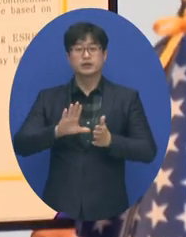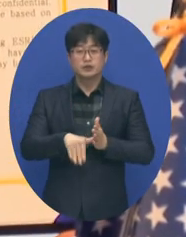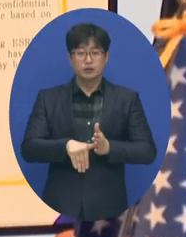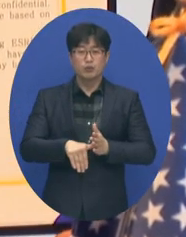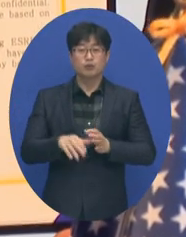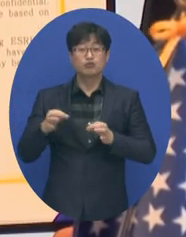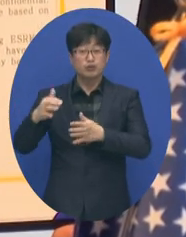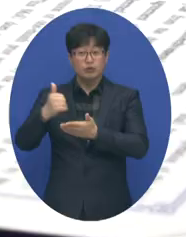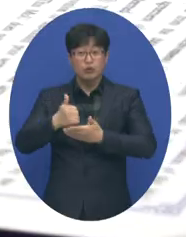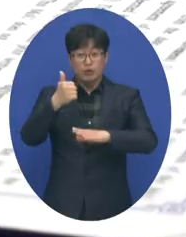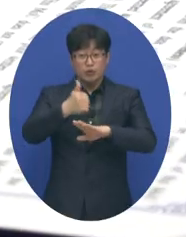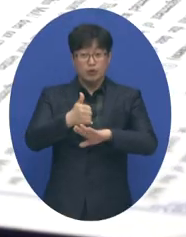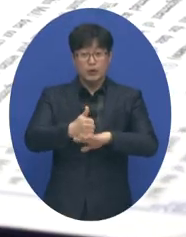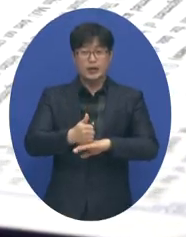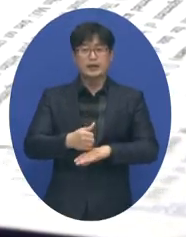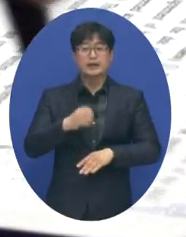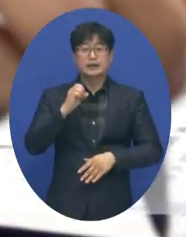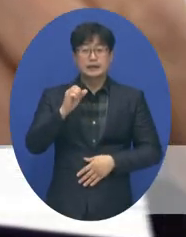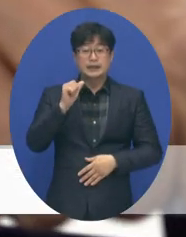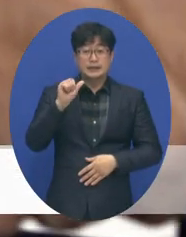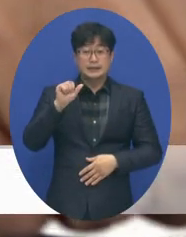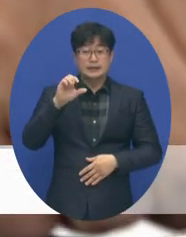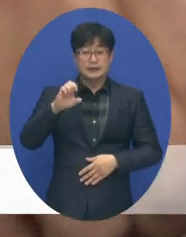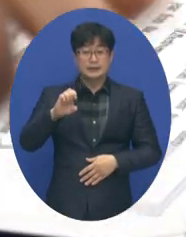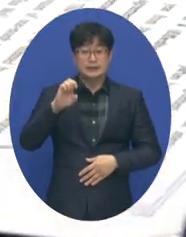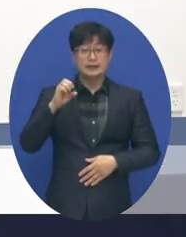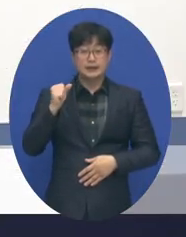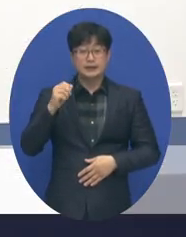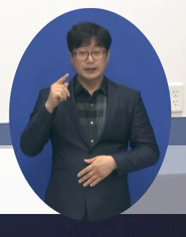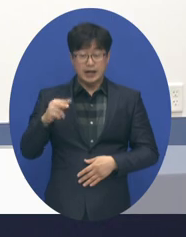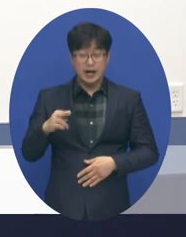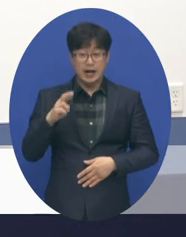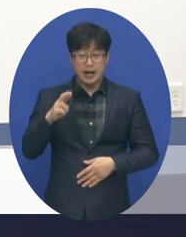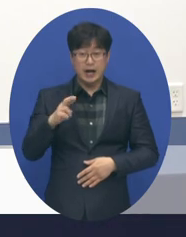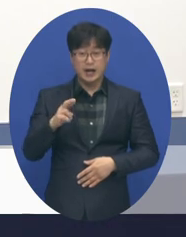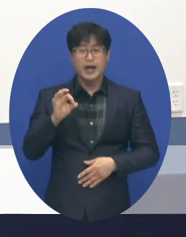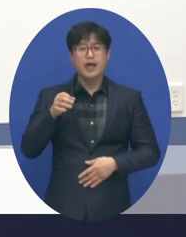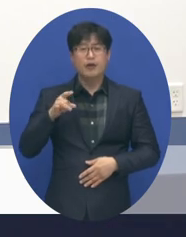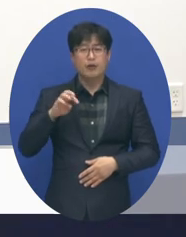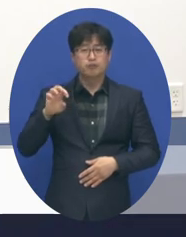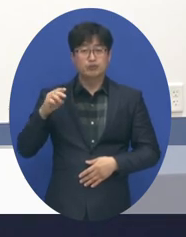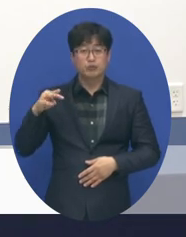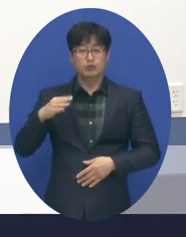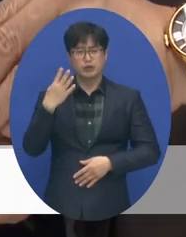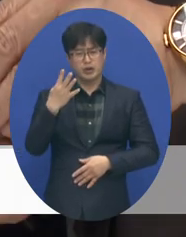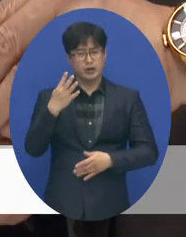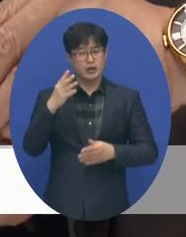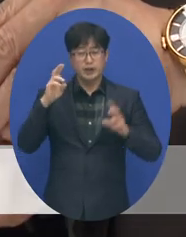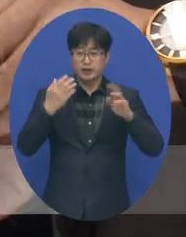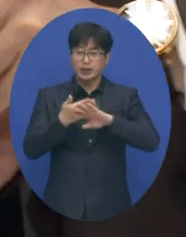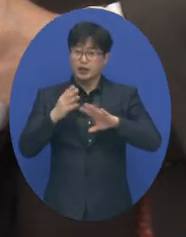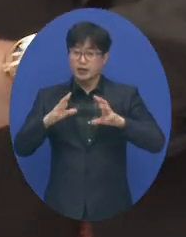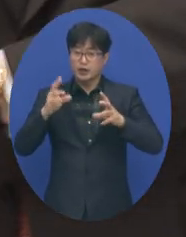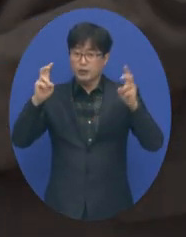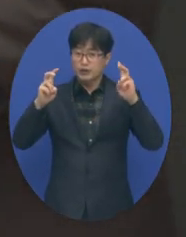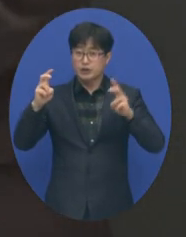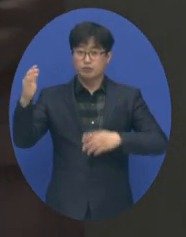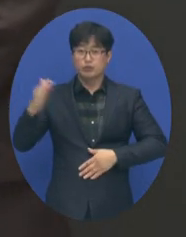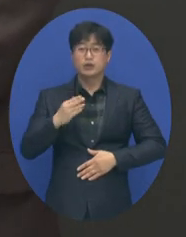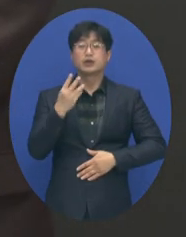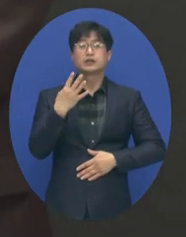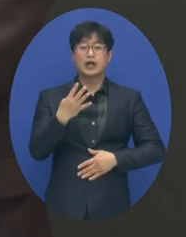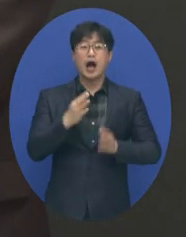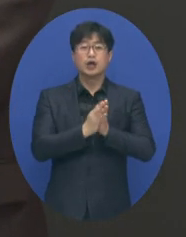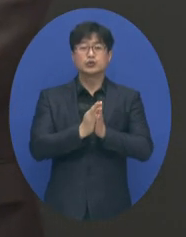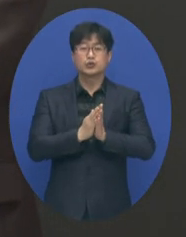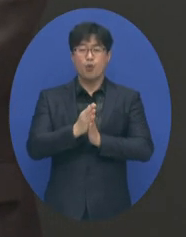주목할 만합니다. ESR 캔달스케어, 린데, 인테그리스, 에어프로덕츠 등 4개 해외 기업으로부터 총 4조 원이